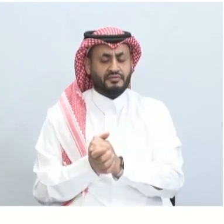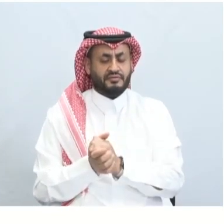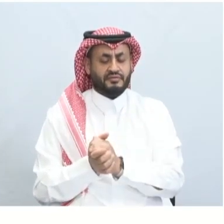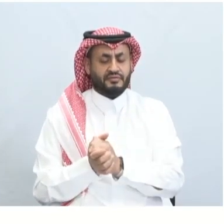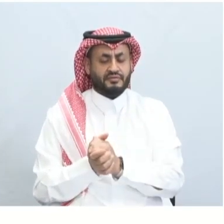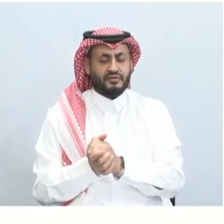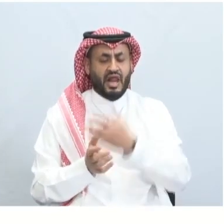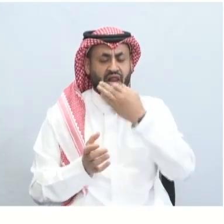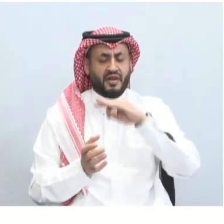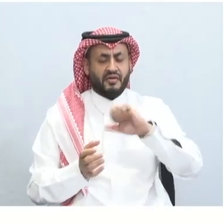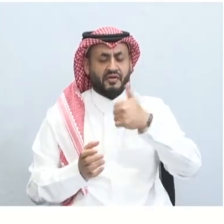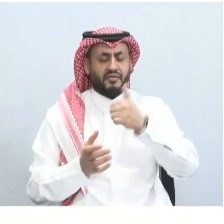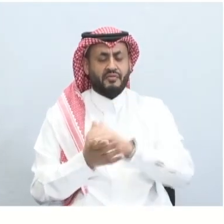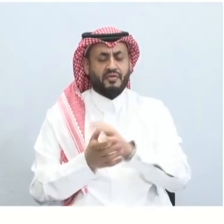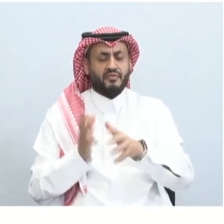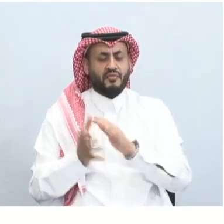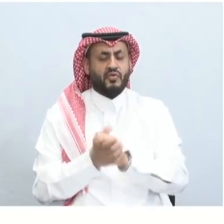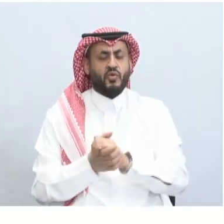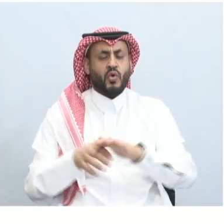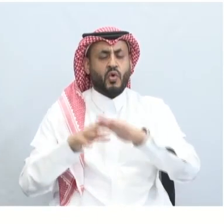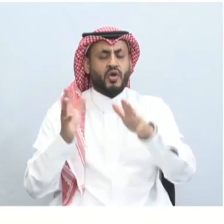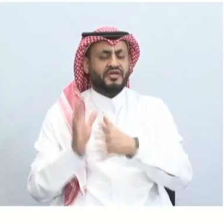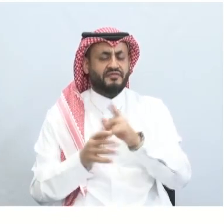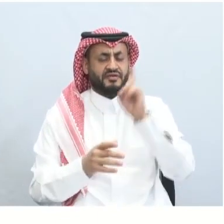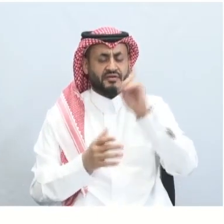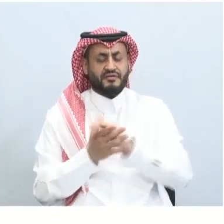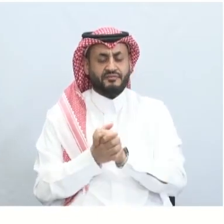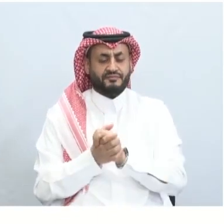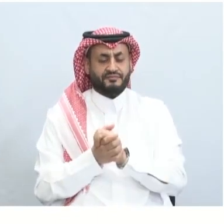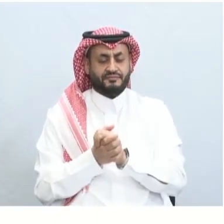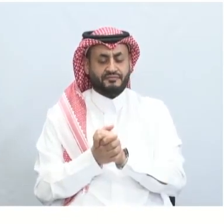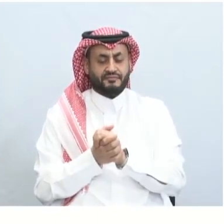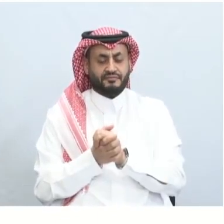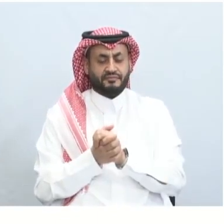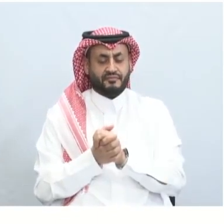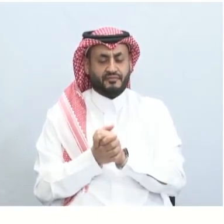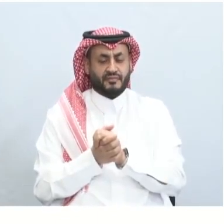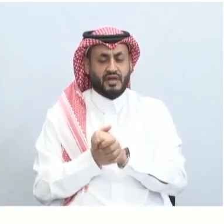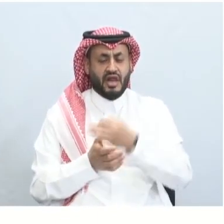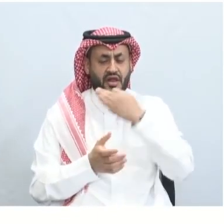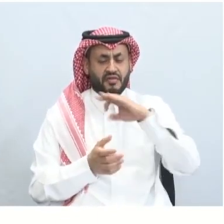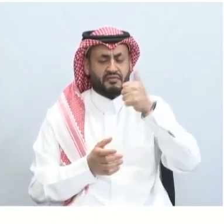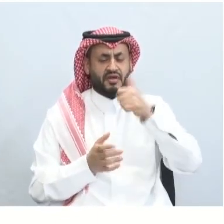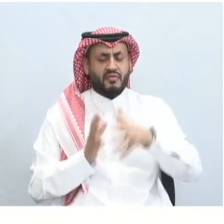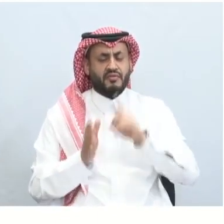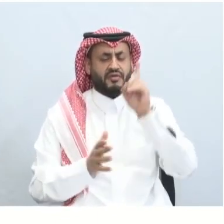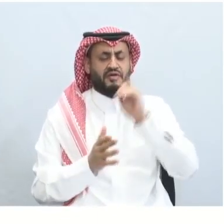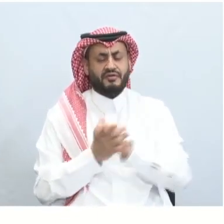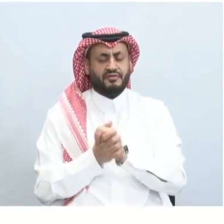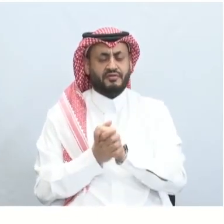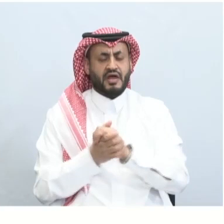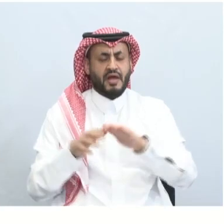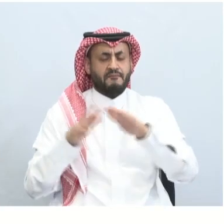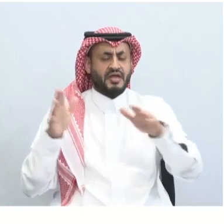الحمد لله الحمد لله الثناء على الله بما له من من كمال